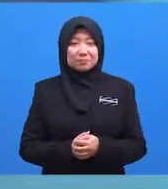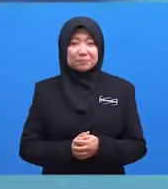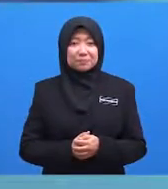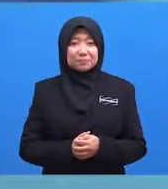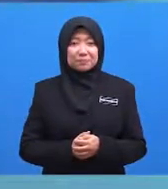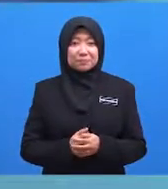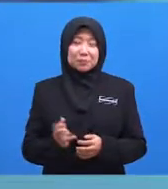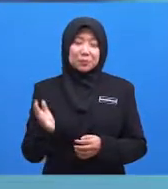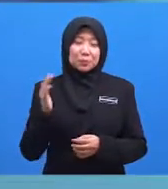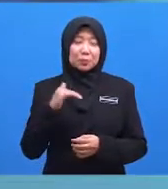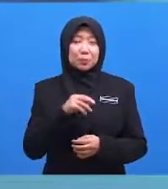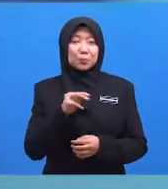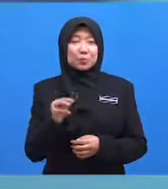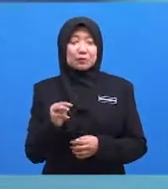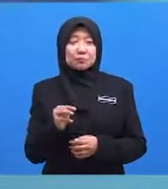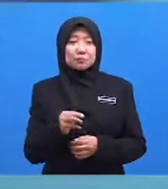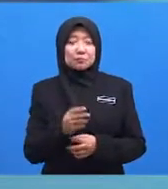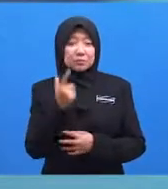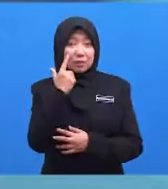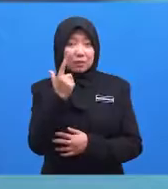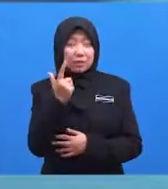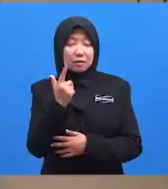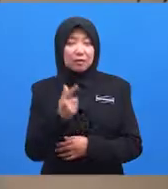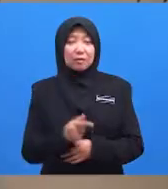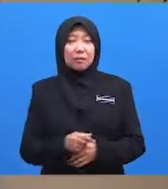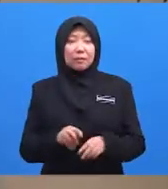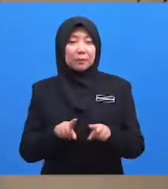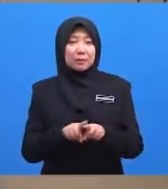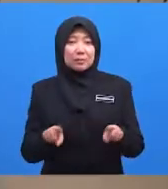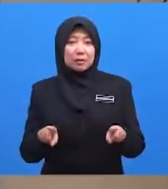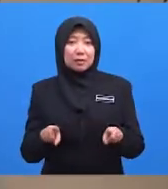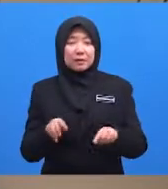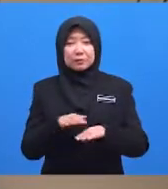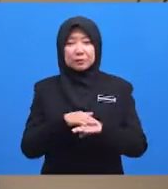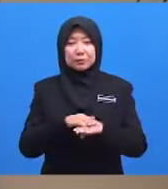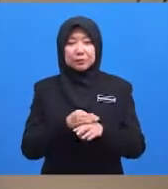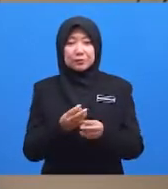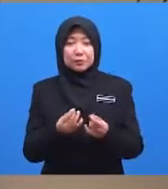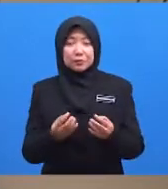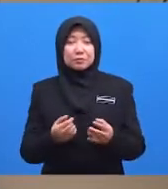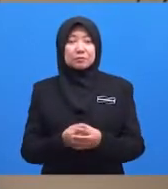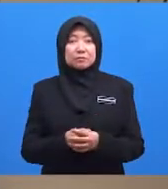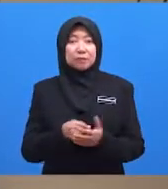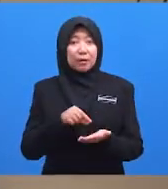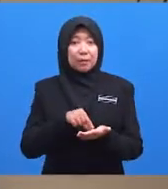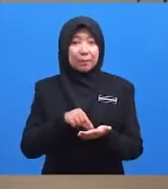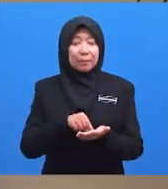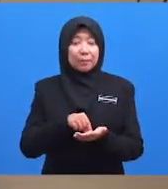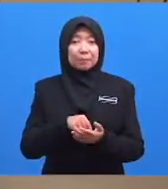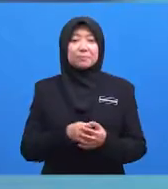Mari murid-murid lihat perbezaan tekstur ayam apabila menggunakan teknik yang berbeza.